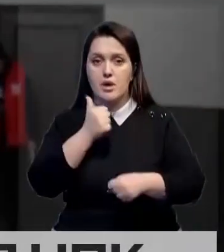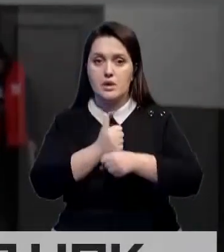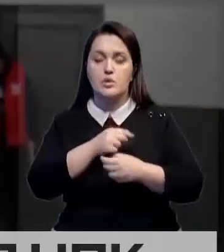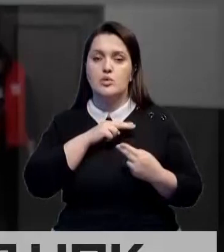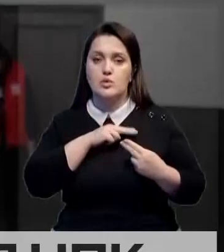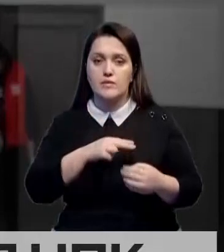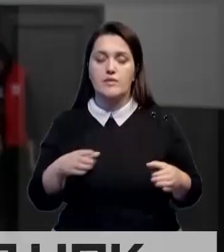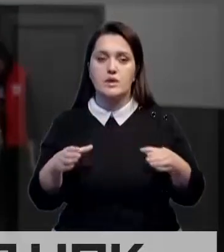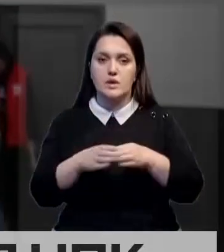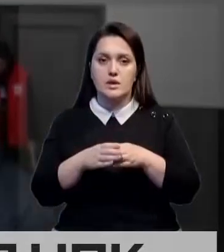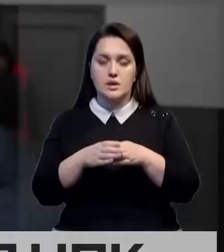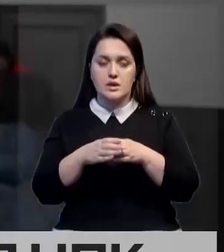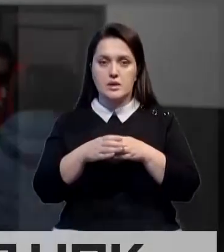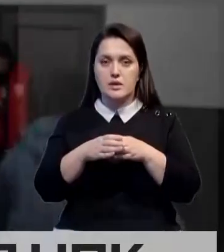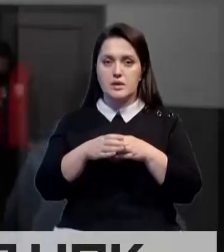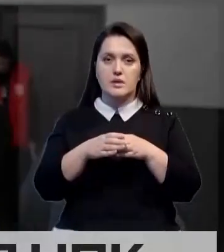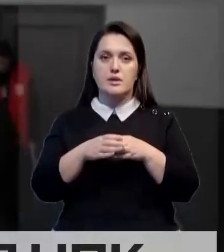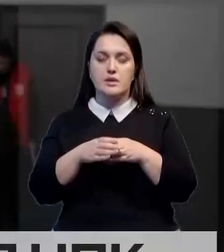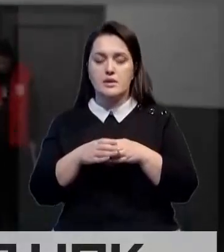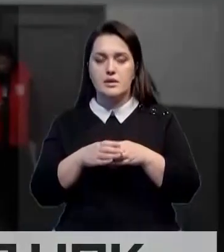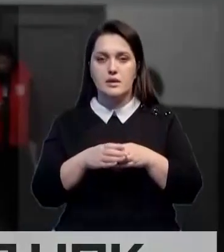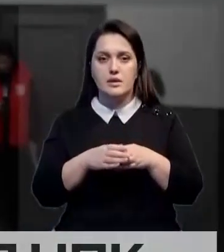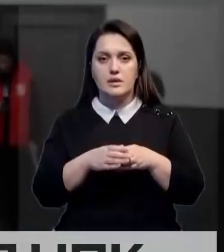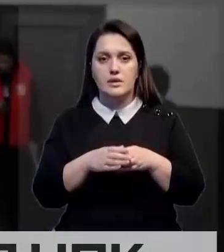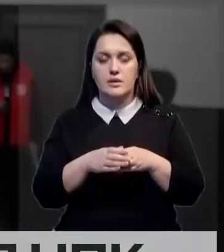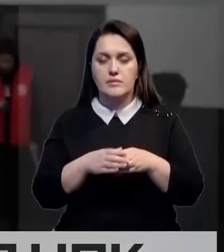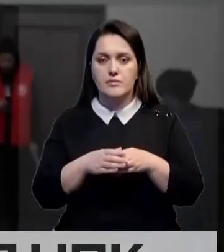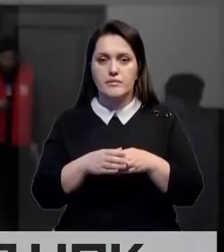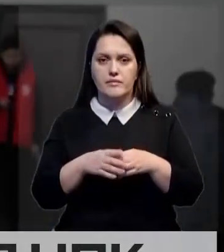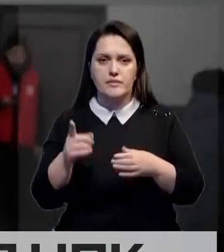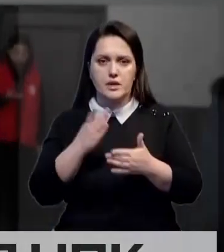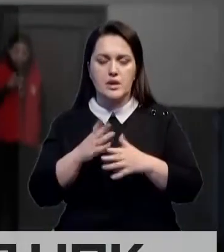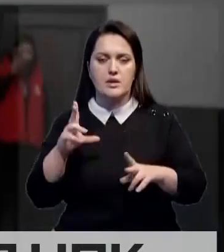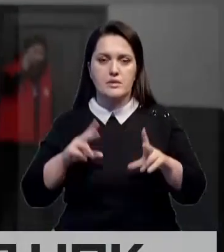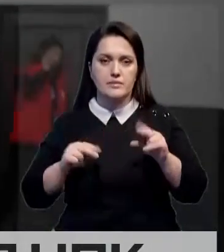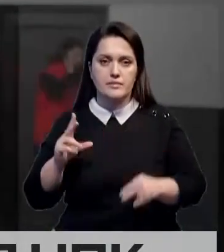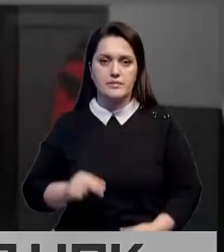трудовым коллективом. И вот эта атмосфера, она вселяет такую надежду,